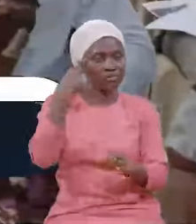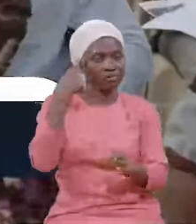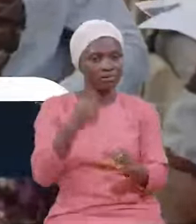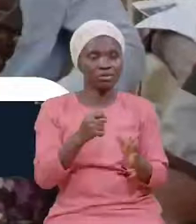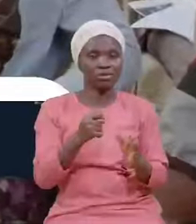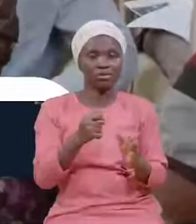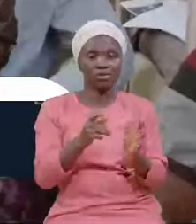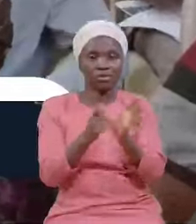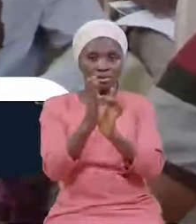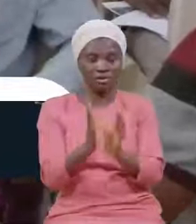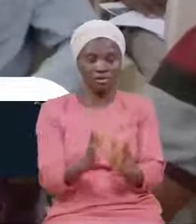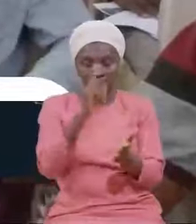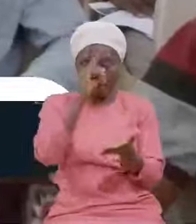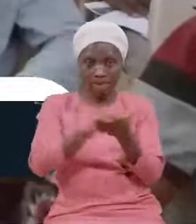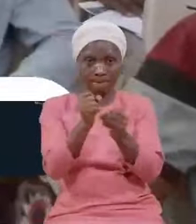saints.